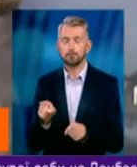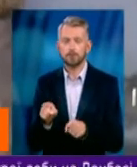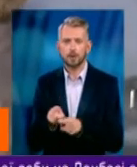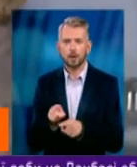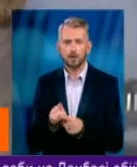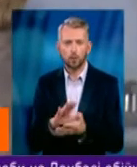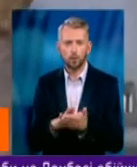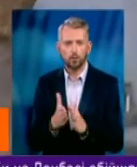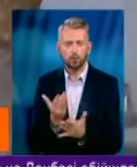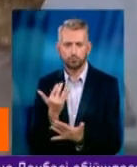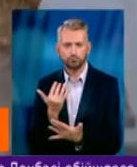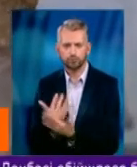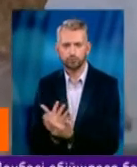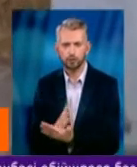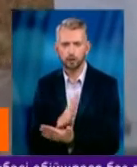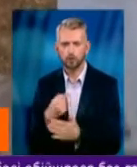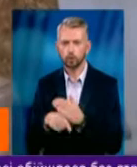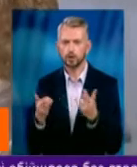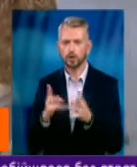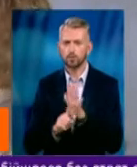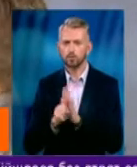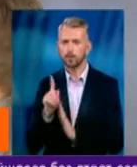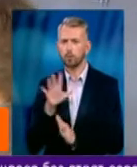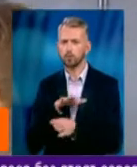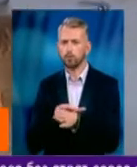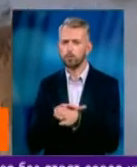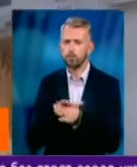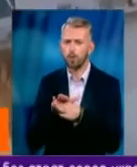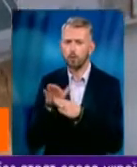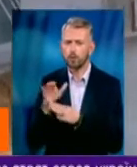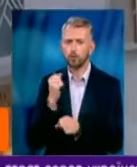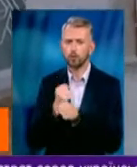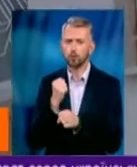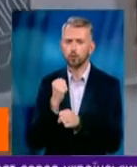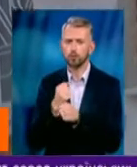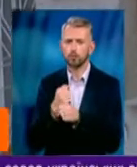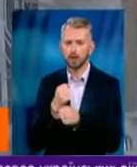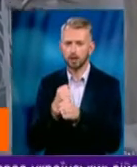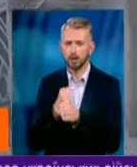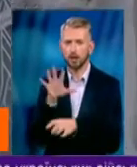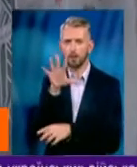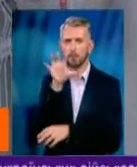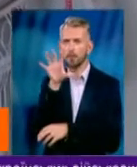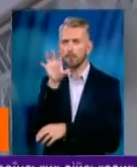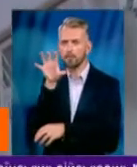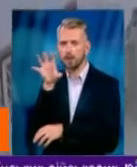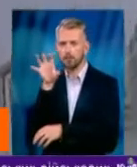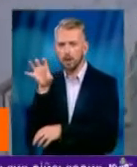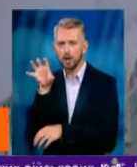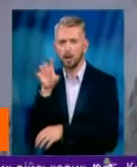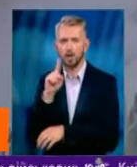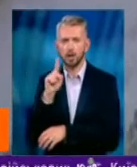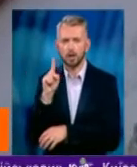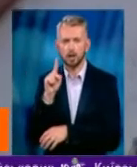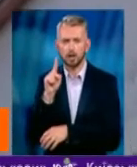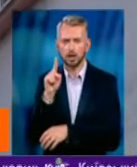умови, тому що треба спочатку було повністю зробити геодезичну зйомку, тобто вирівняти